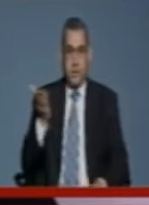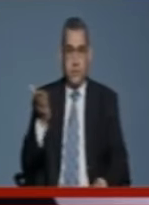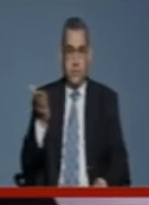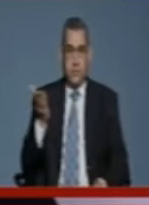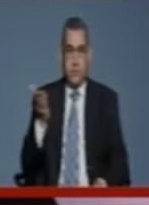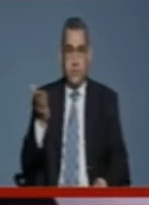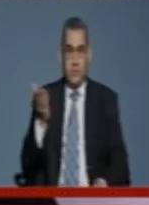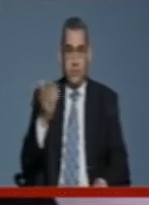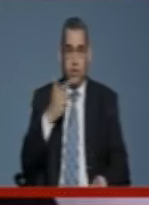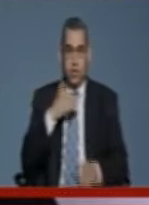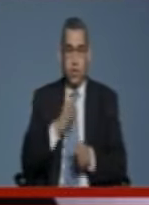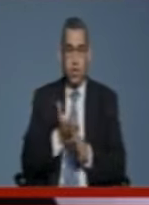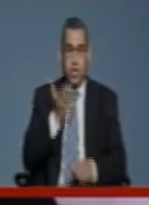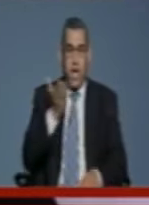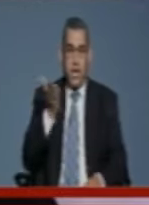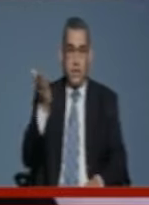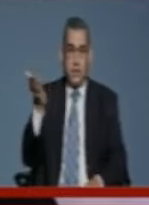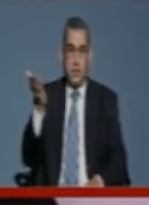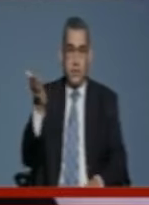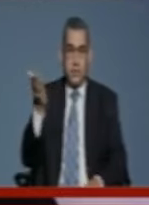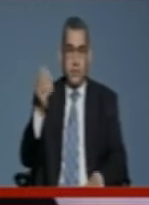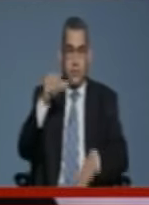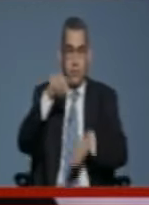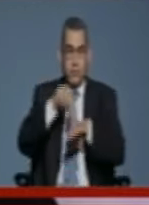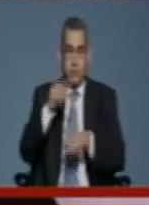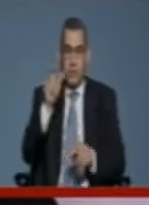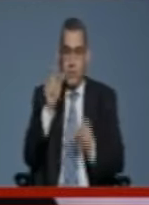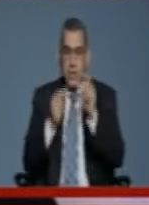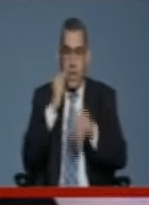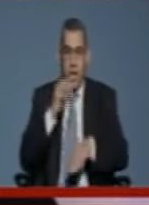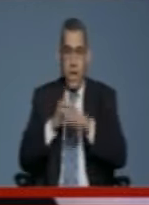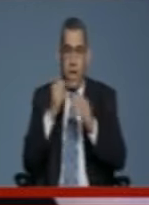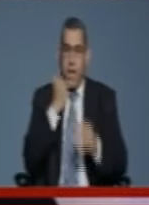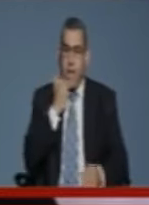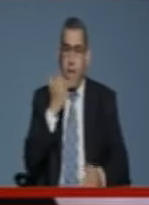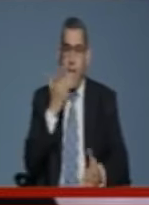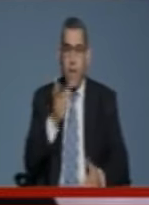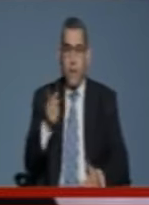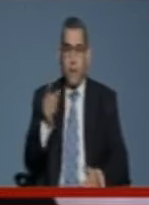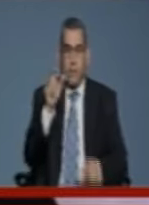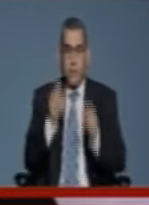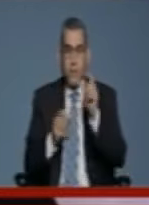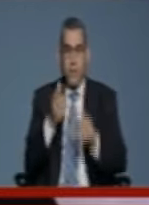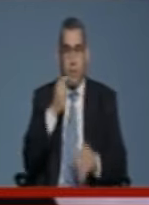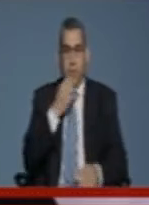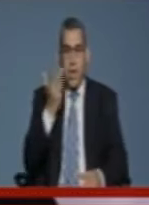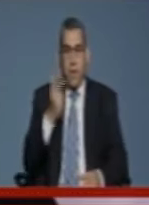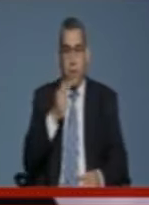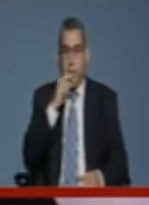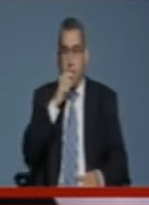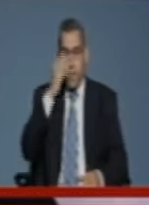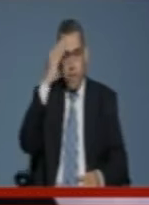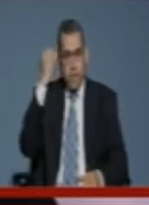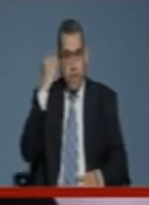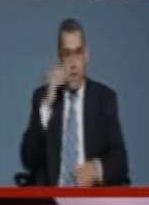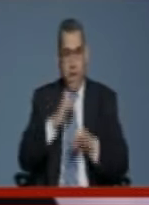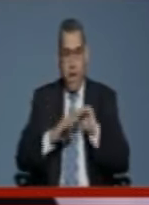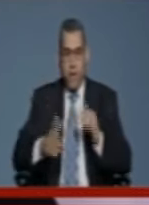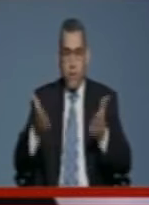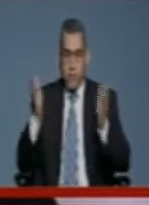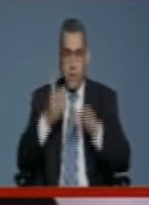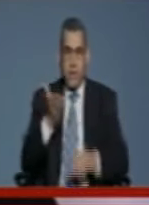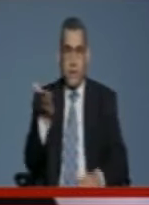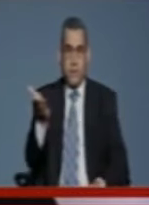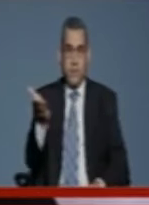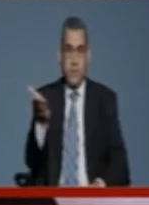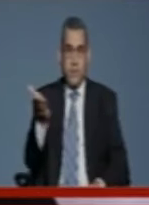شهيد من المدنيين، تقريبا تلتينهم من النساء والاطفال في القطاع، واكتر